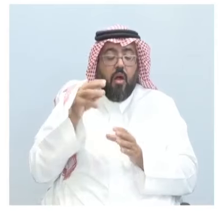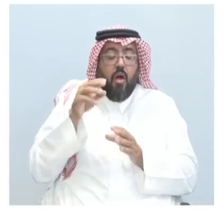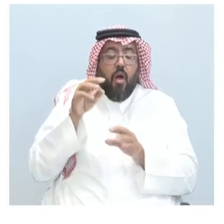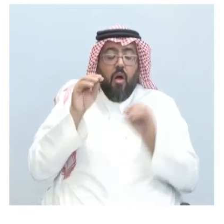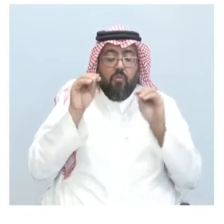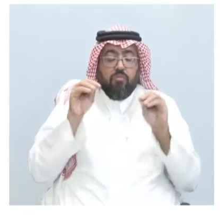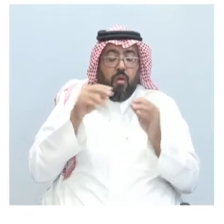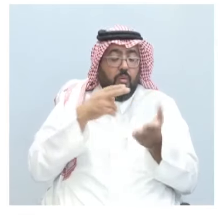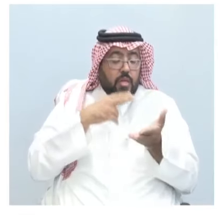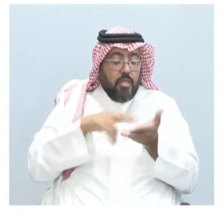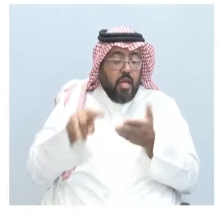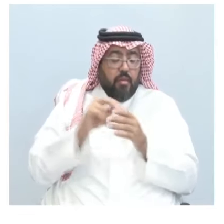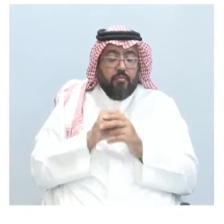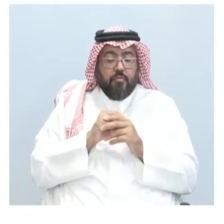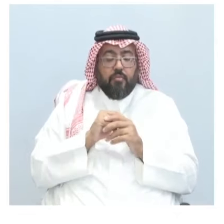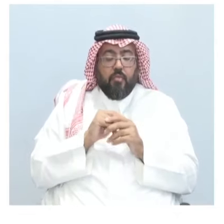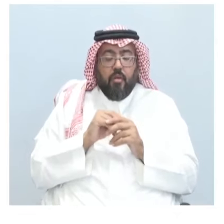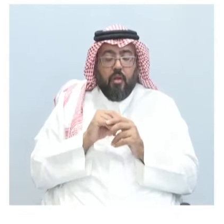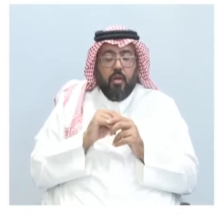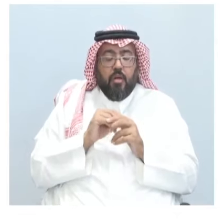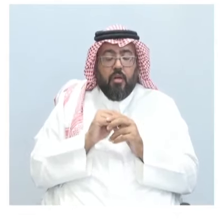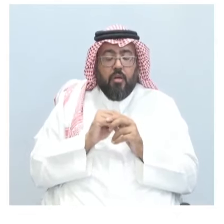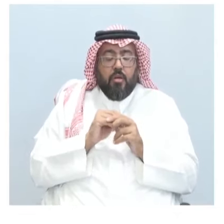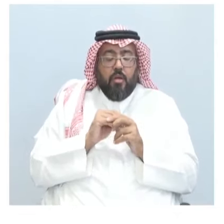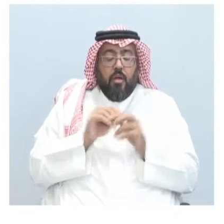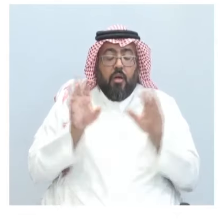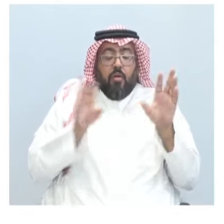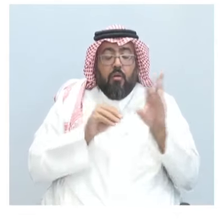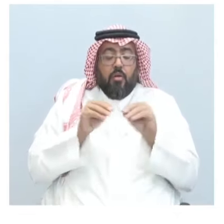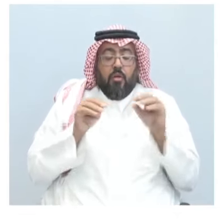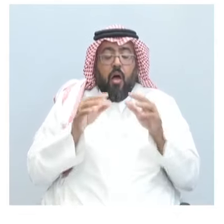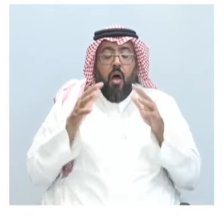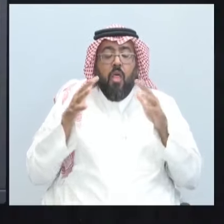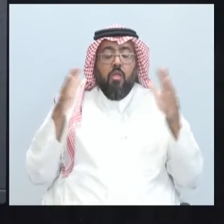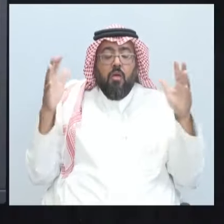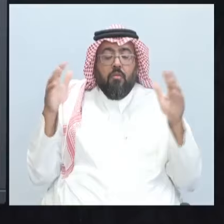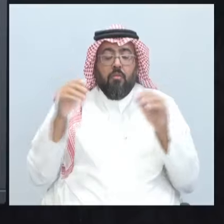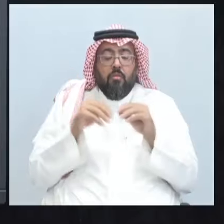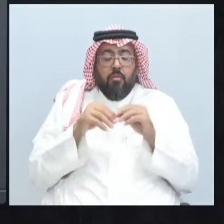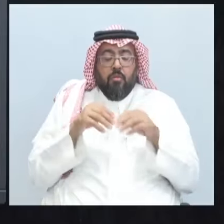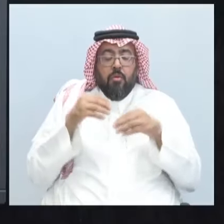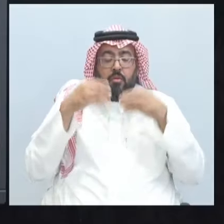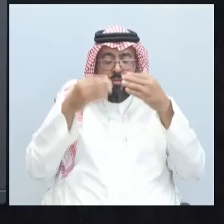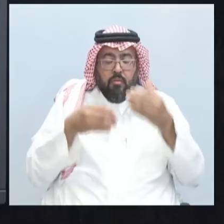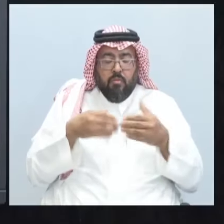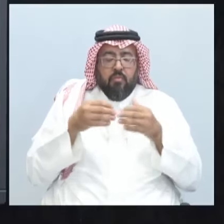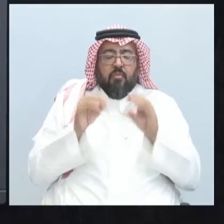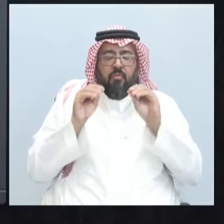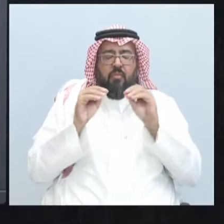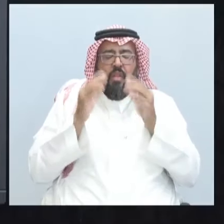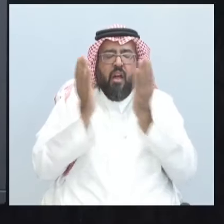ورسالتي اذا لاحظوا يا ابنائي القصه العظيمه وما زال لها